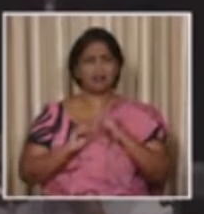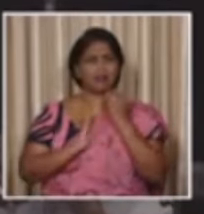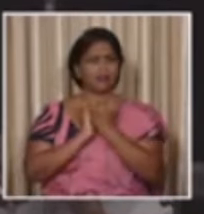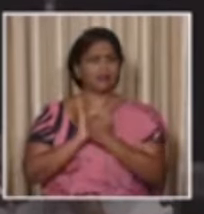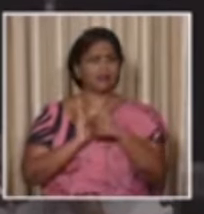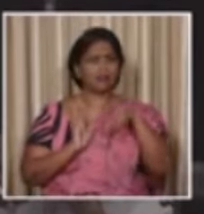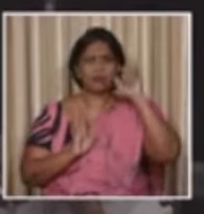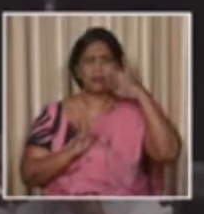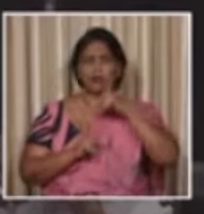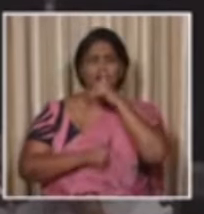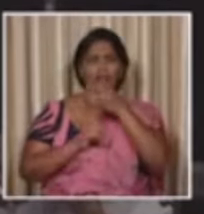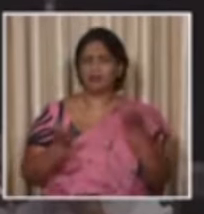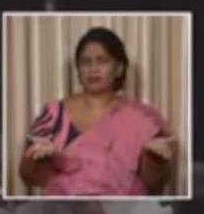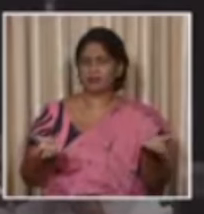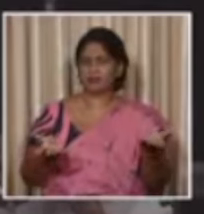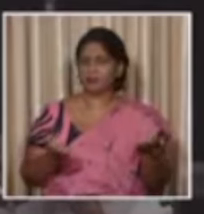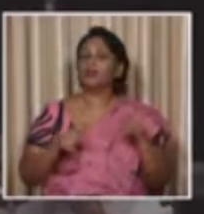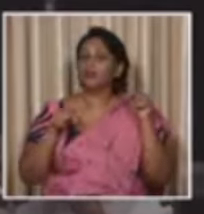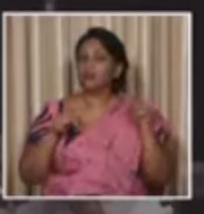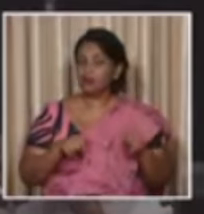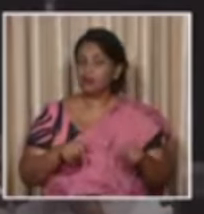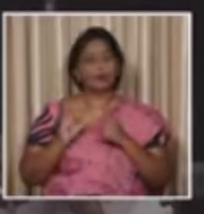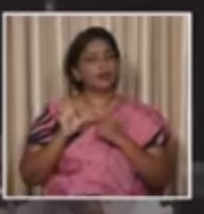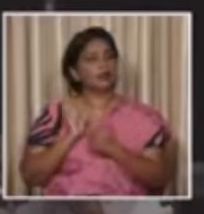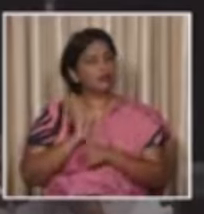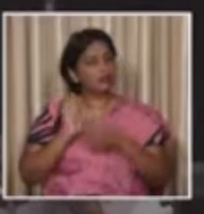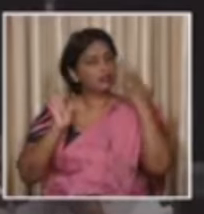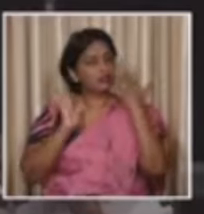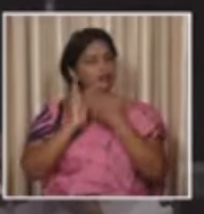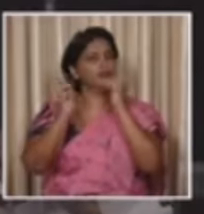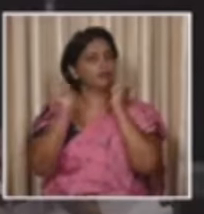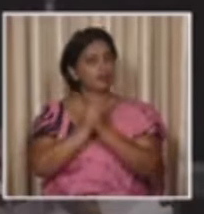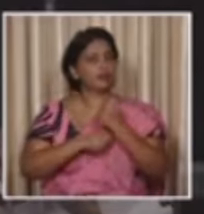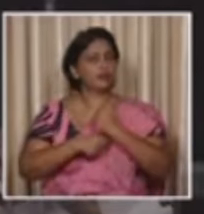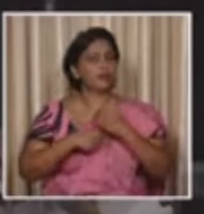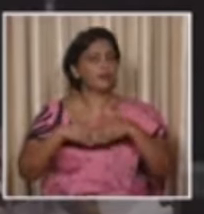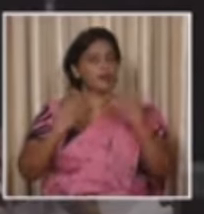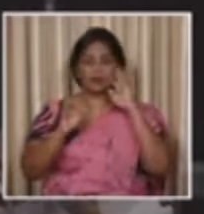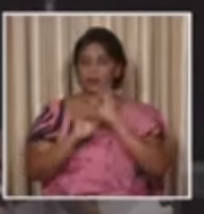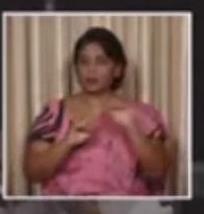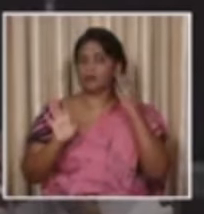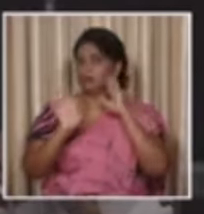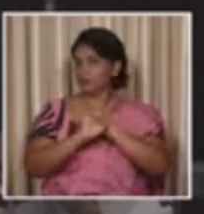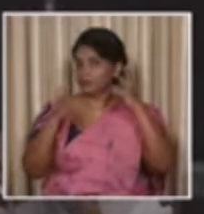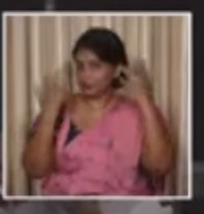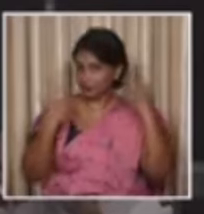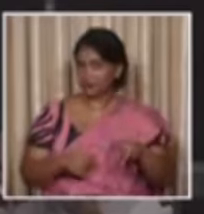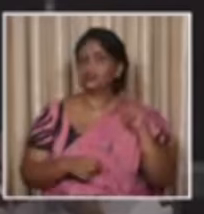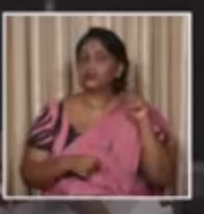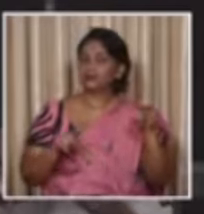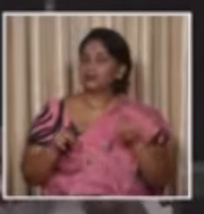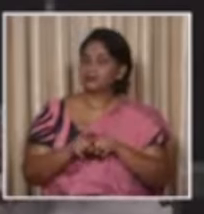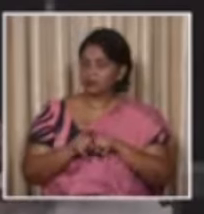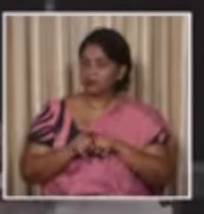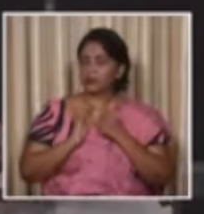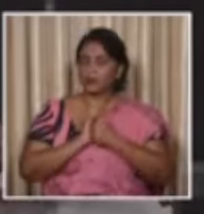පිළිබඳ අවබෝධයක් නැතුව කතා කරන්නේ කියලා. දැන් මේ පනතට සංශෝධනය ගැසට් නිවේදනයක් හැටියට නිකුත් කරලා තියෙනවා. ඒ අනුව